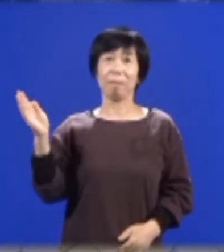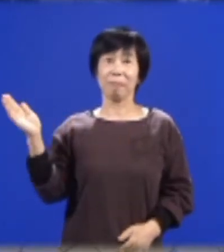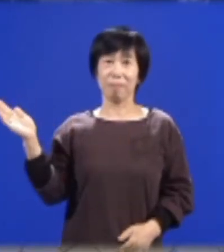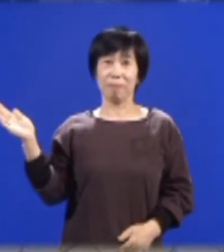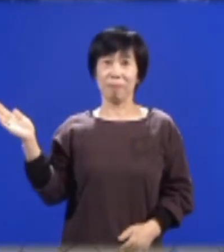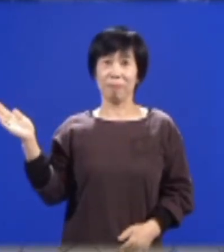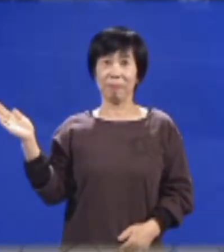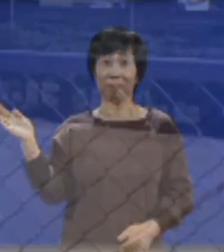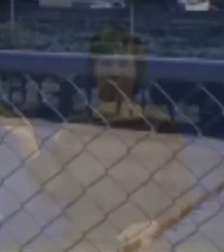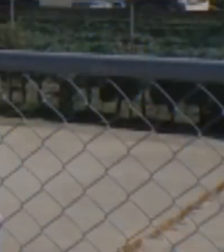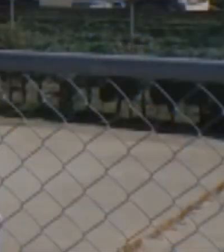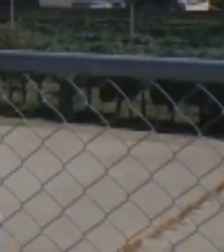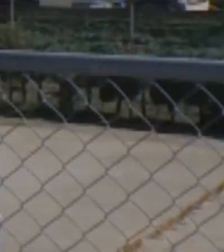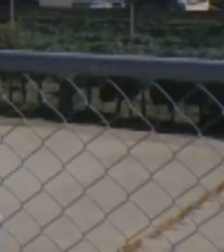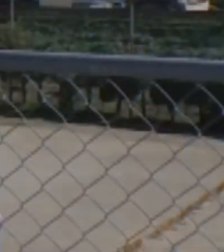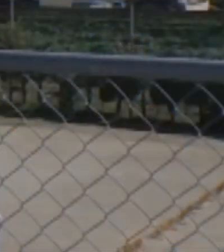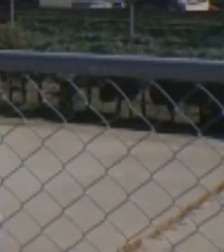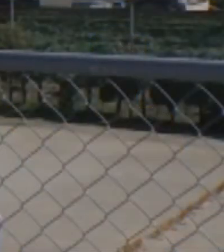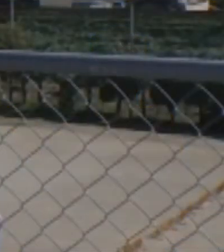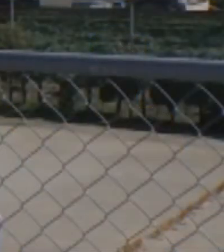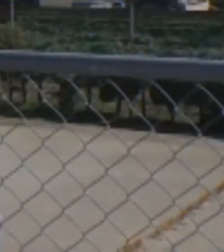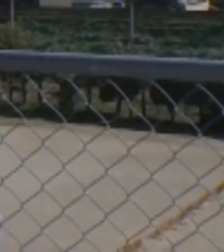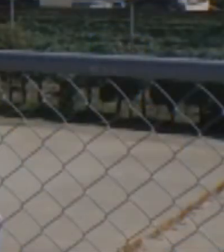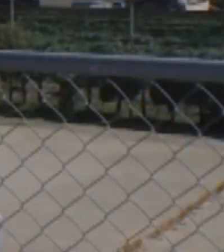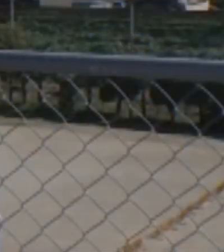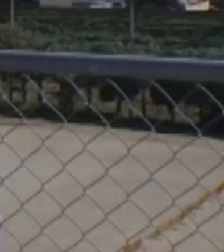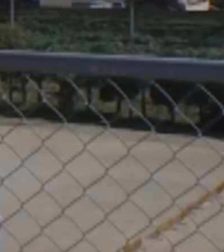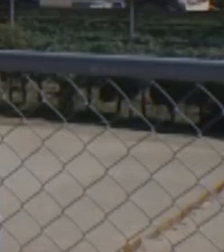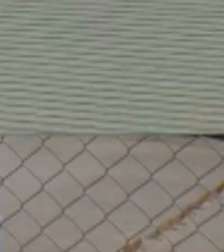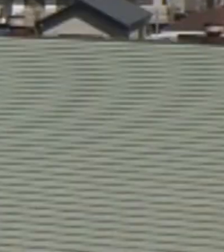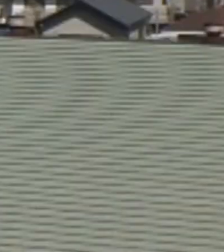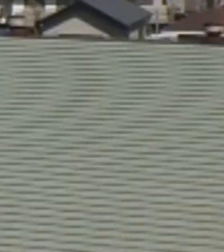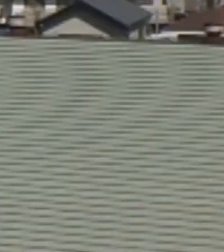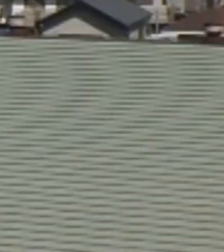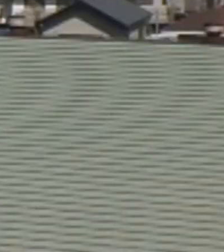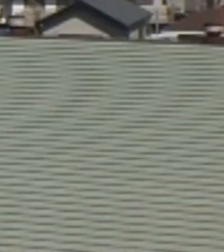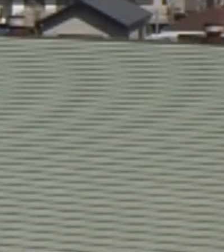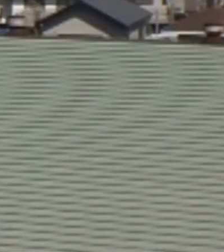あチャンネル四日市スタート。